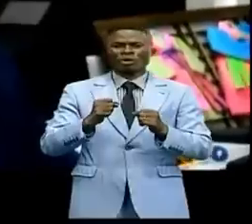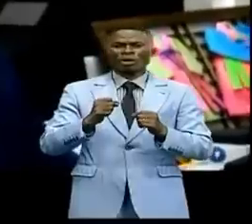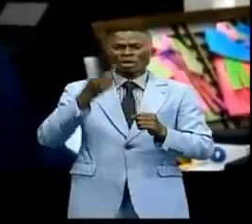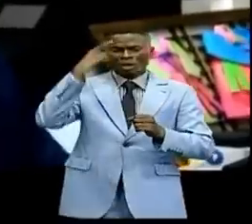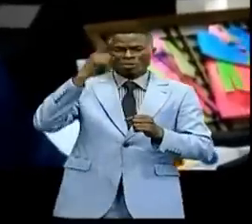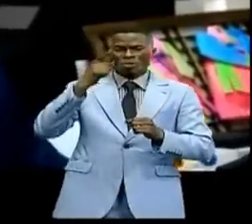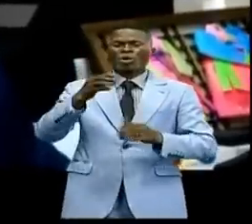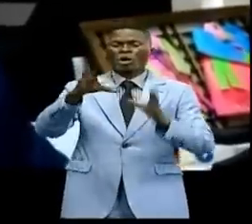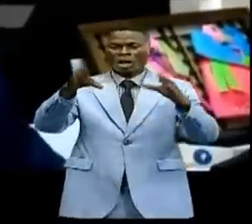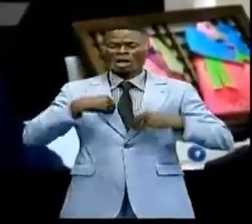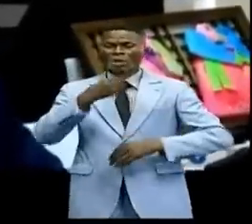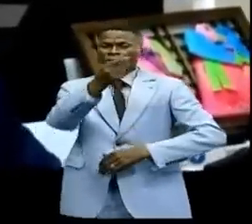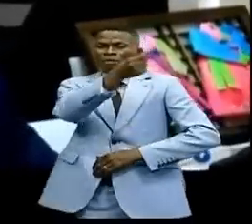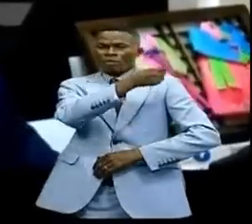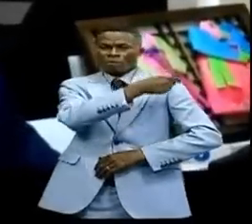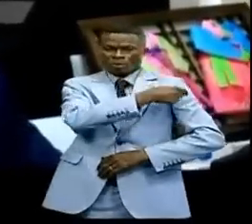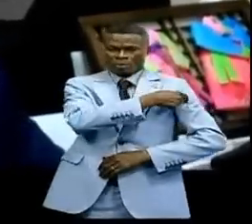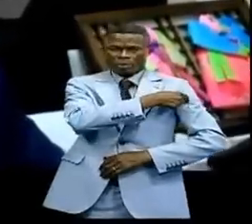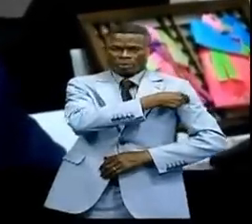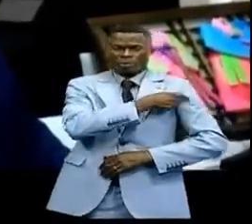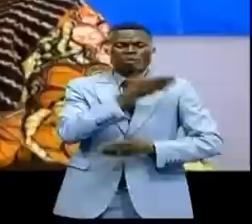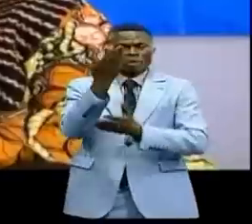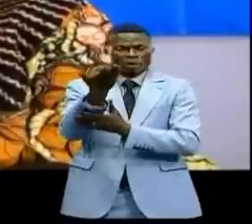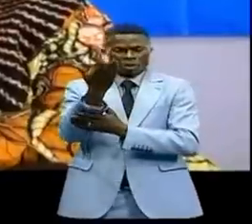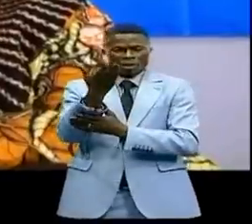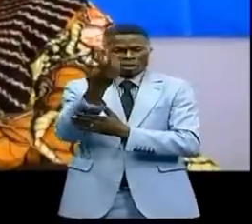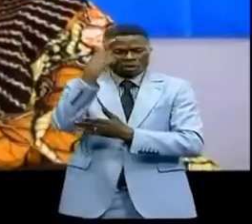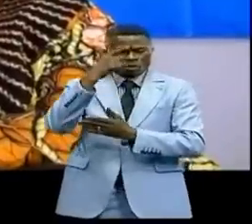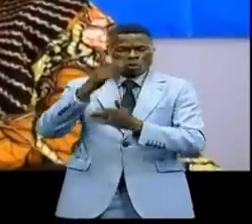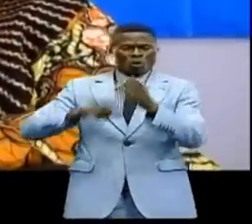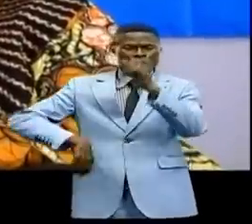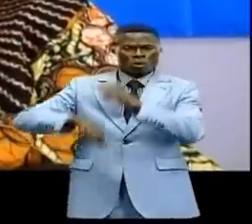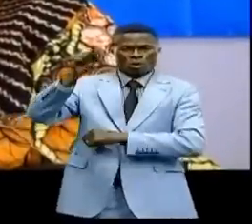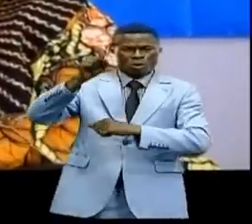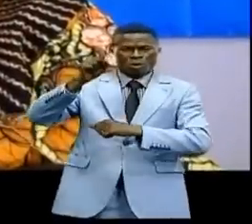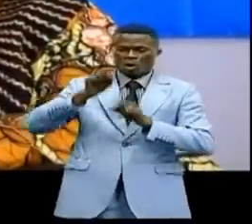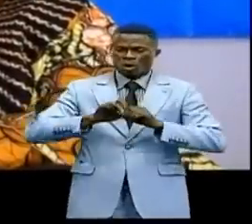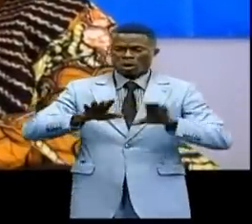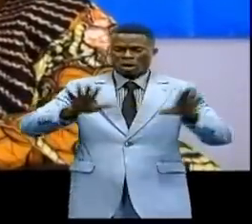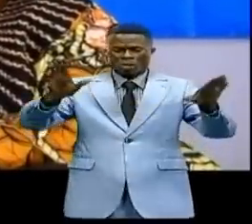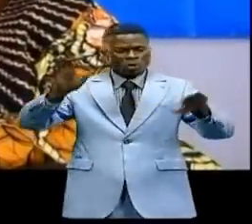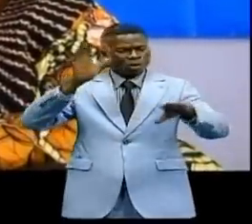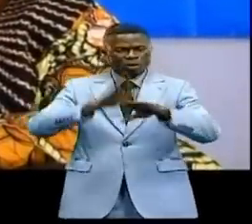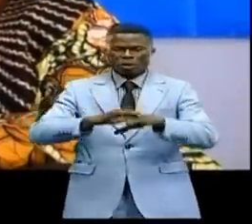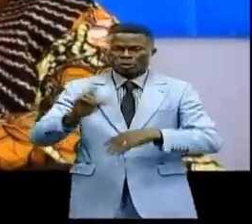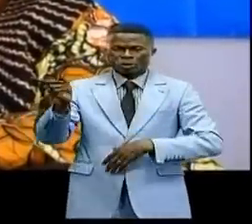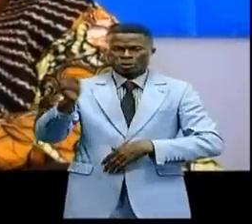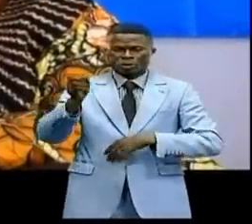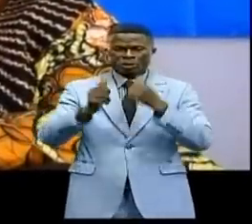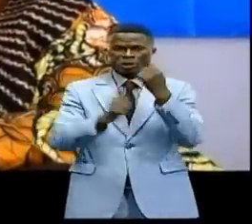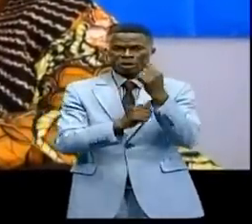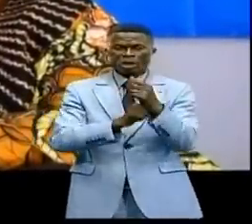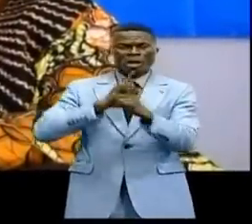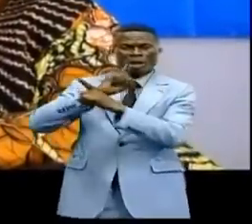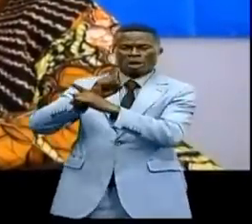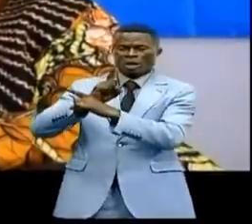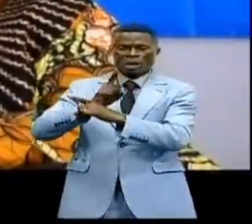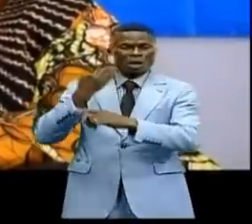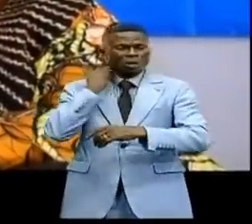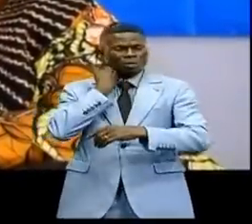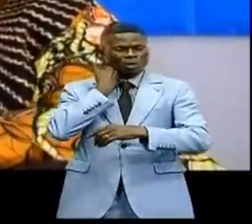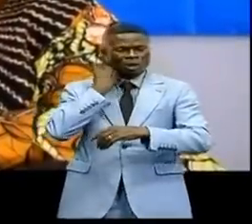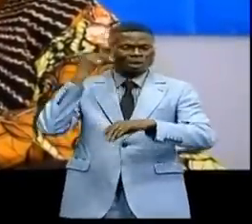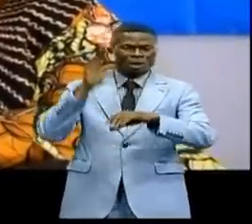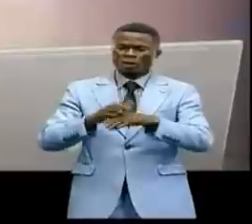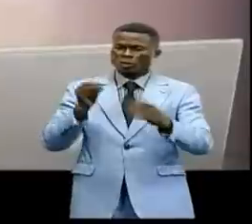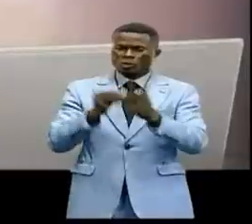la vaccination qui est vivement recommandée pour contenir la propagation de la pandémie et prévenir contre une